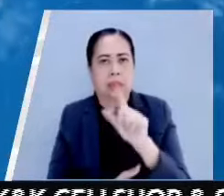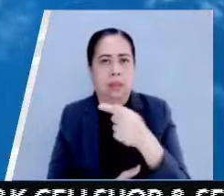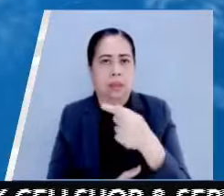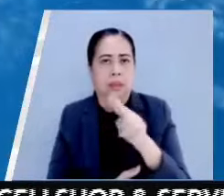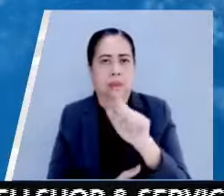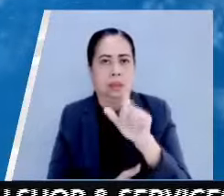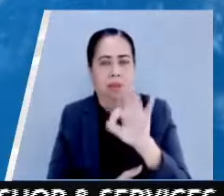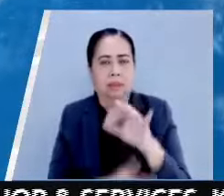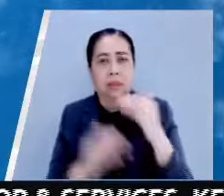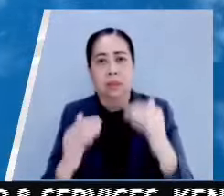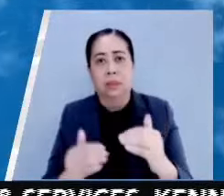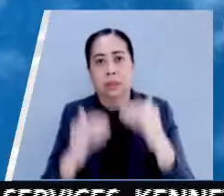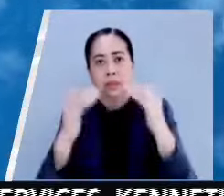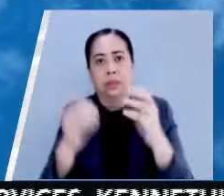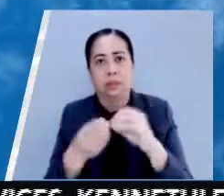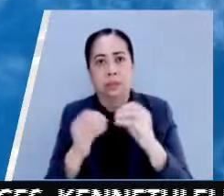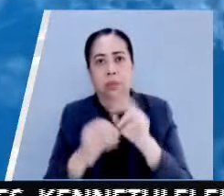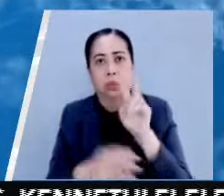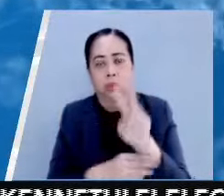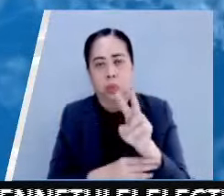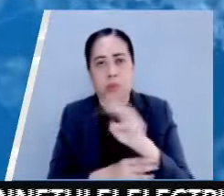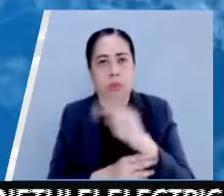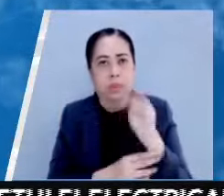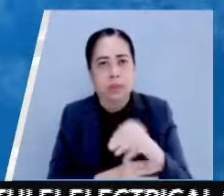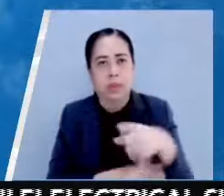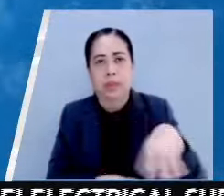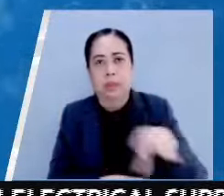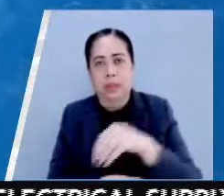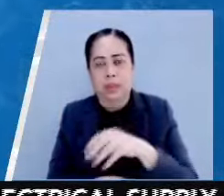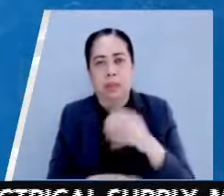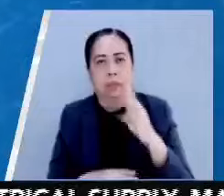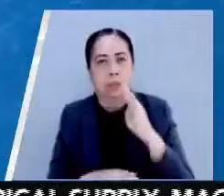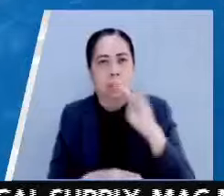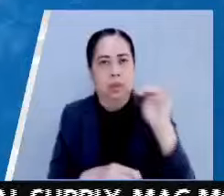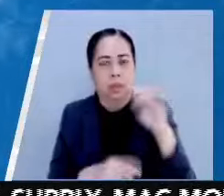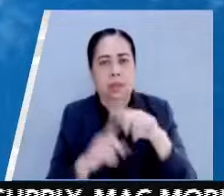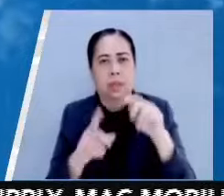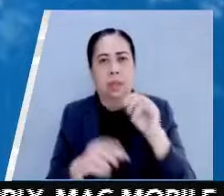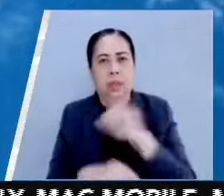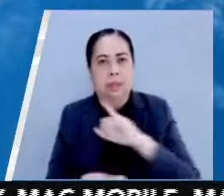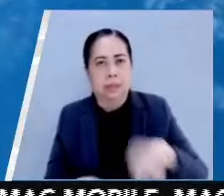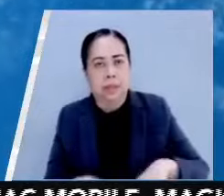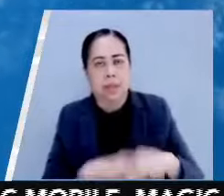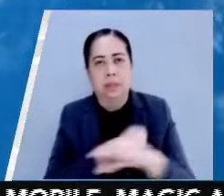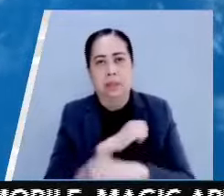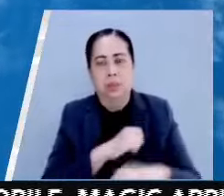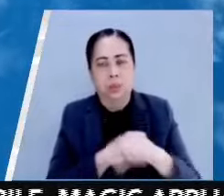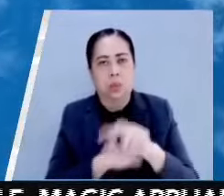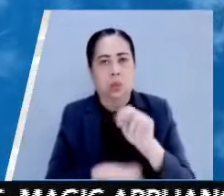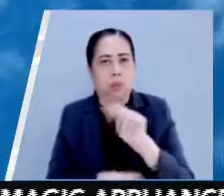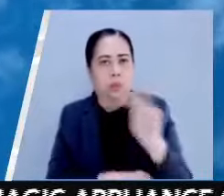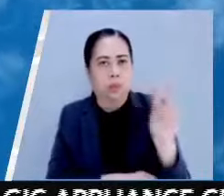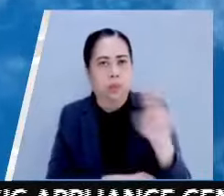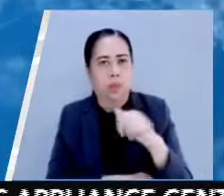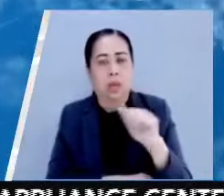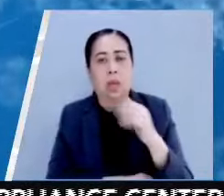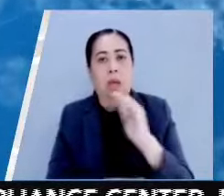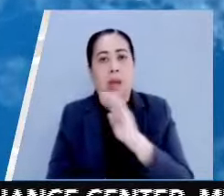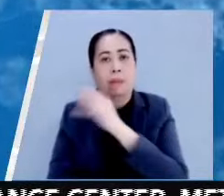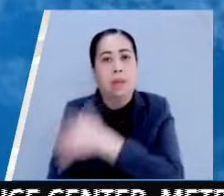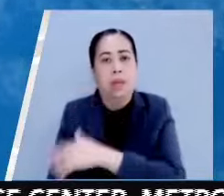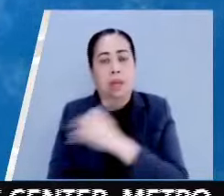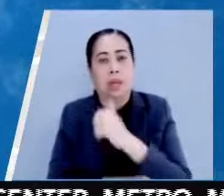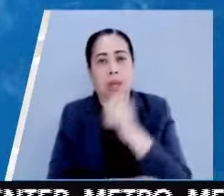2 sa Metro Manila, Cagayan, kabilang ang Babuyan Islands, Isabela, Quirino, Nueva Vizcaya, Apayao, Kalinga,